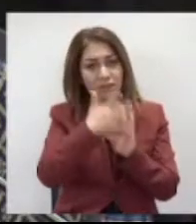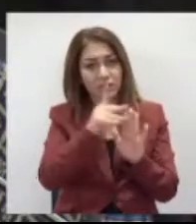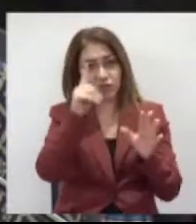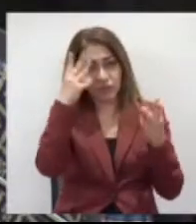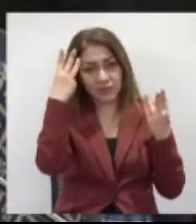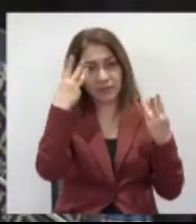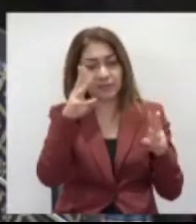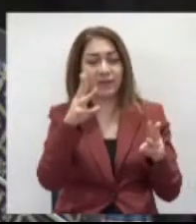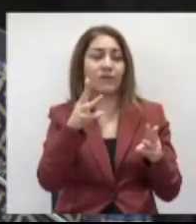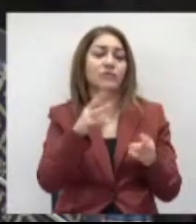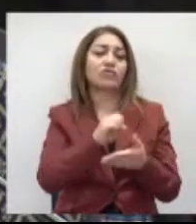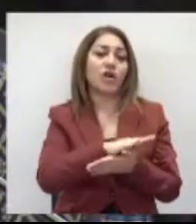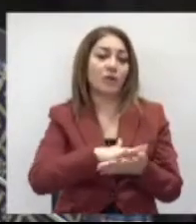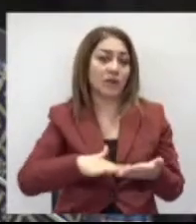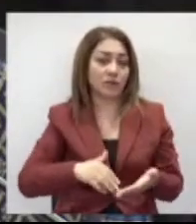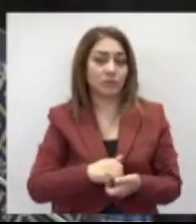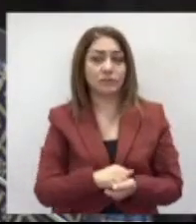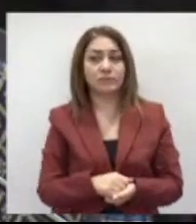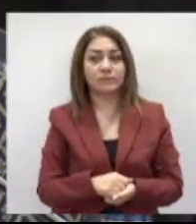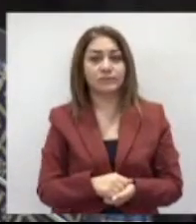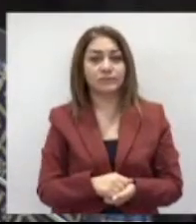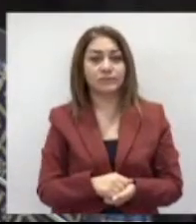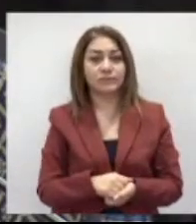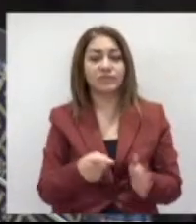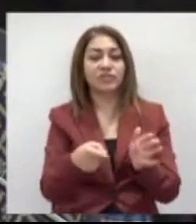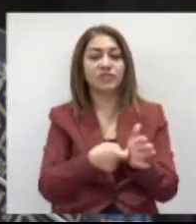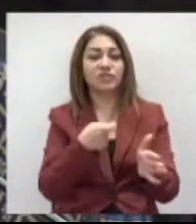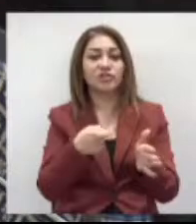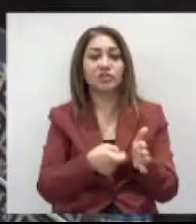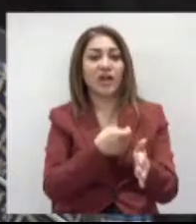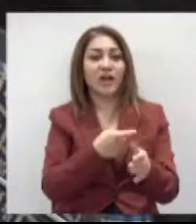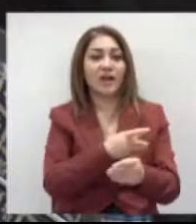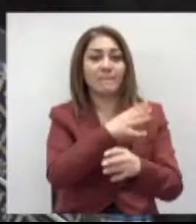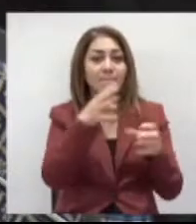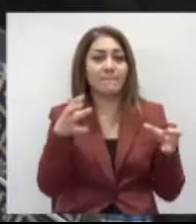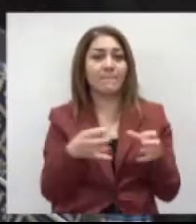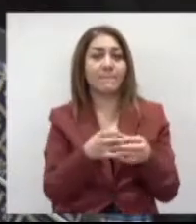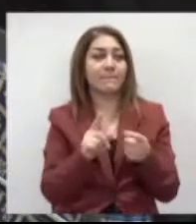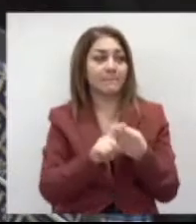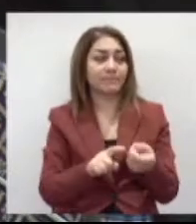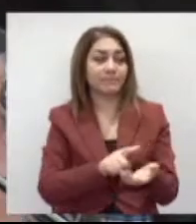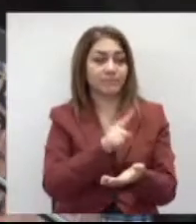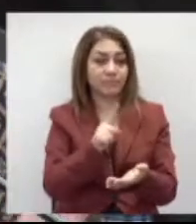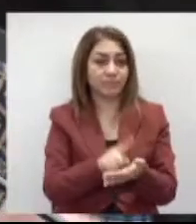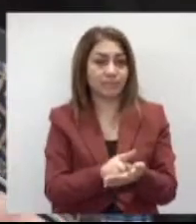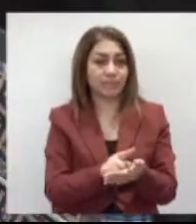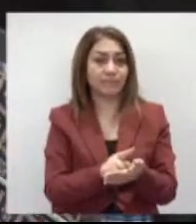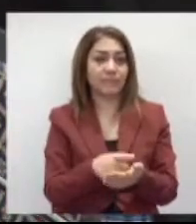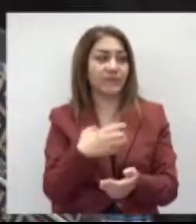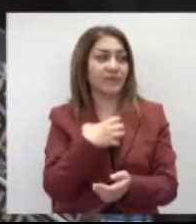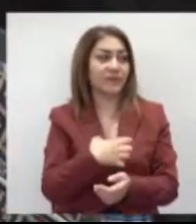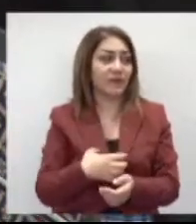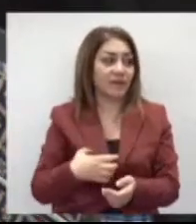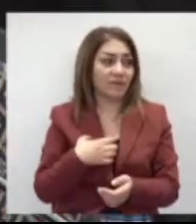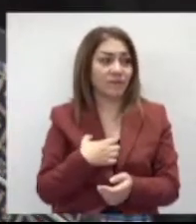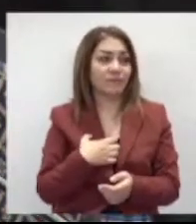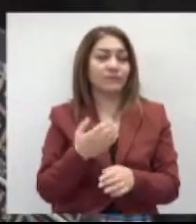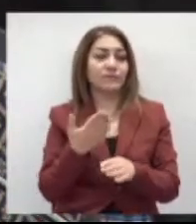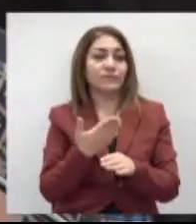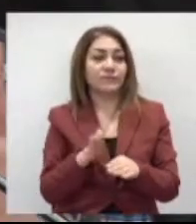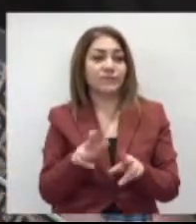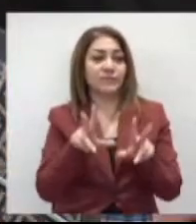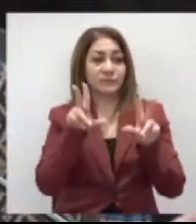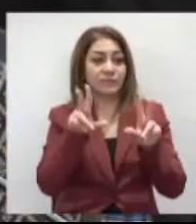ենք առաջ շարժվում։ Քնչական մարմինների հետ կապված հարցը, պարզապես, քանի որ սա կարևոր է, երևի թե